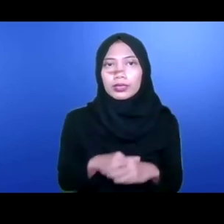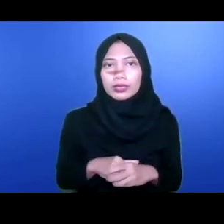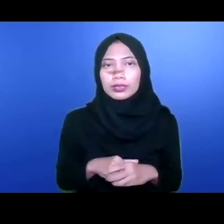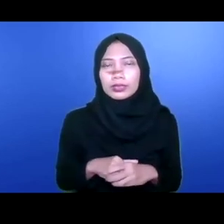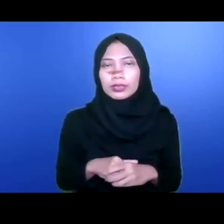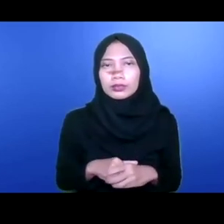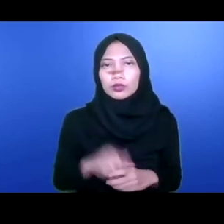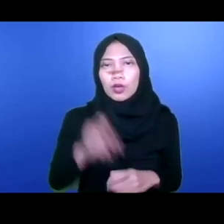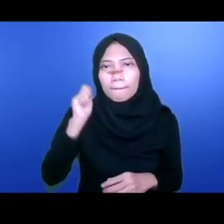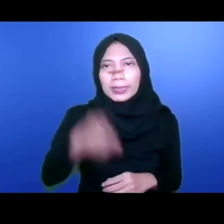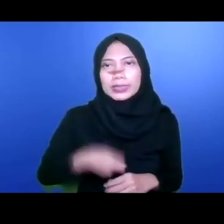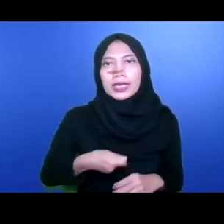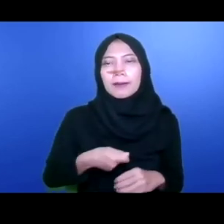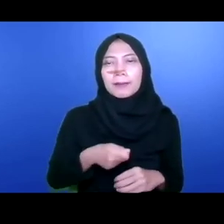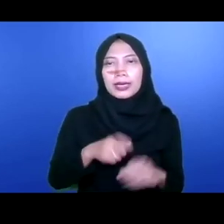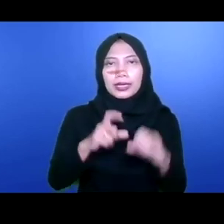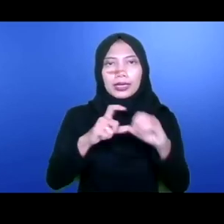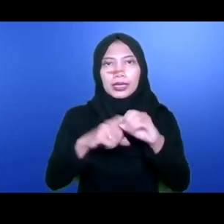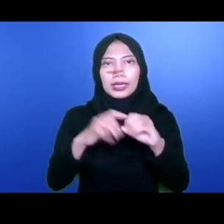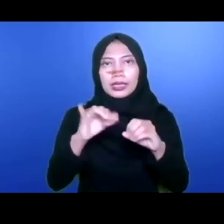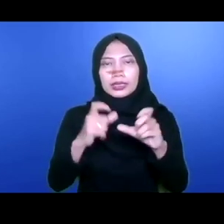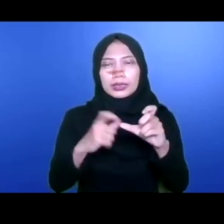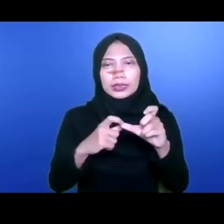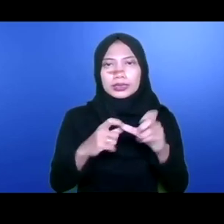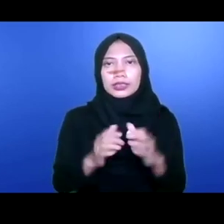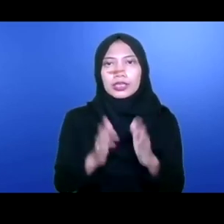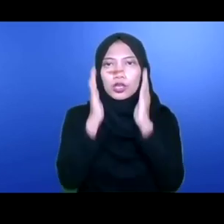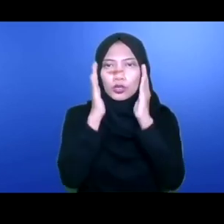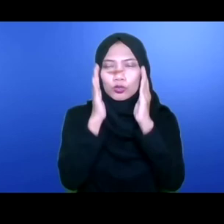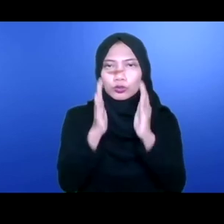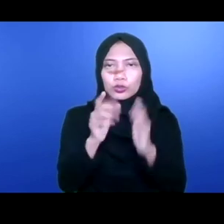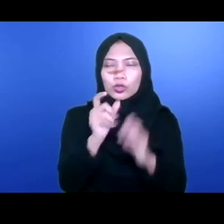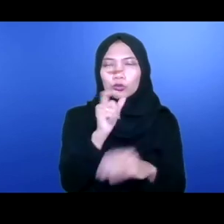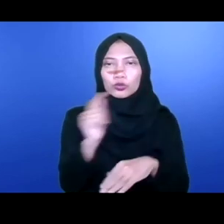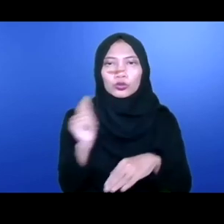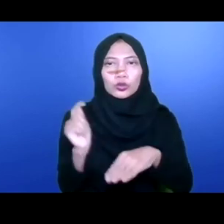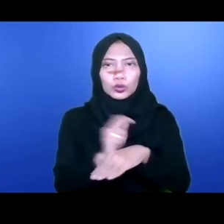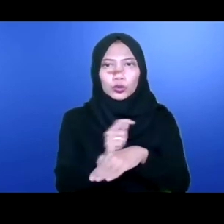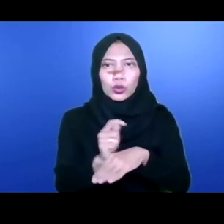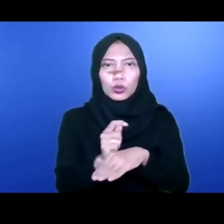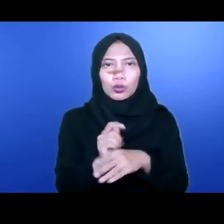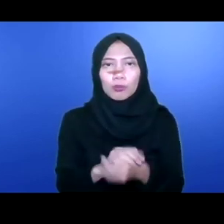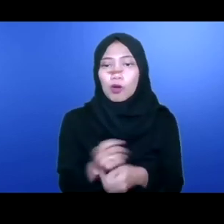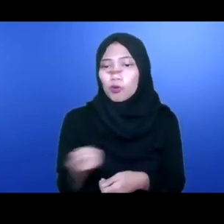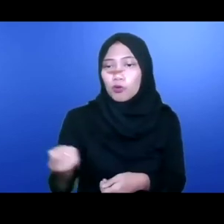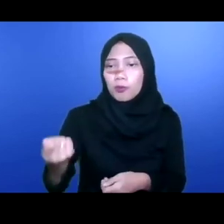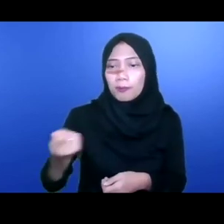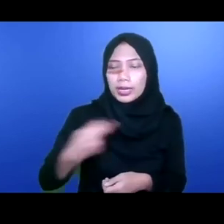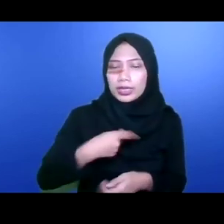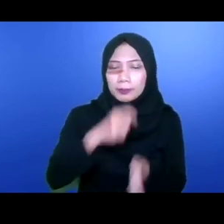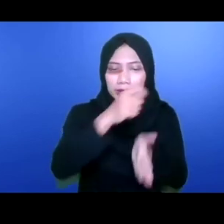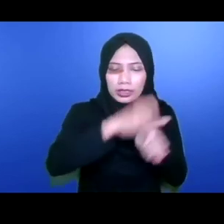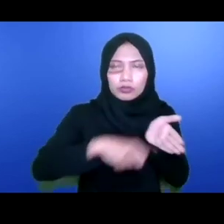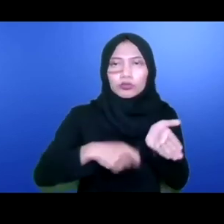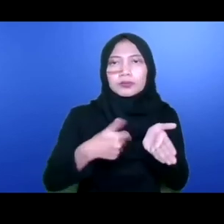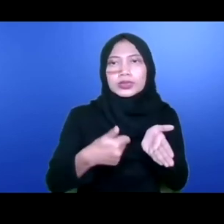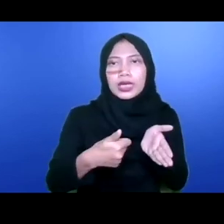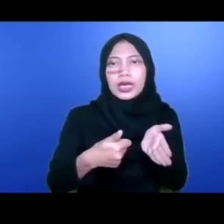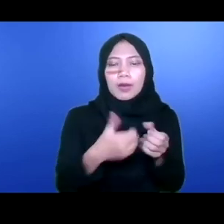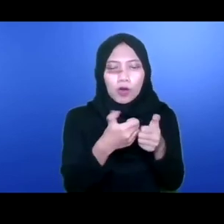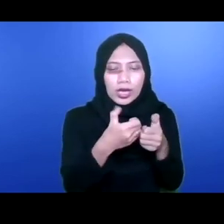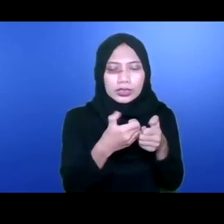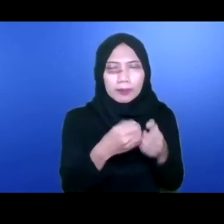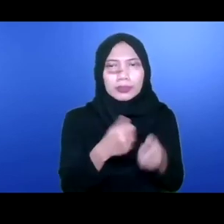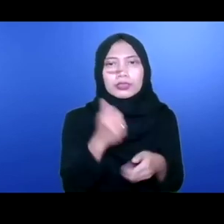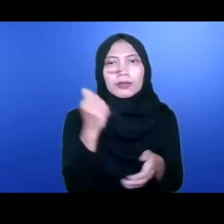situ. Terutama yang agent bankingnya adalah toko convenience store. Mau bayar pakai kartu? Bisa. Mau bayar pakai model SMS banking